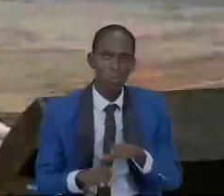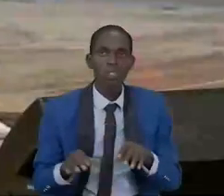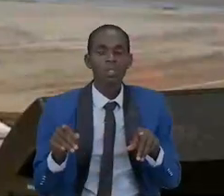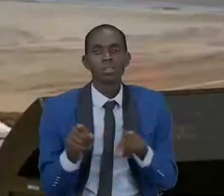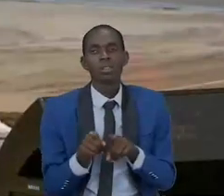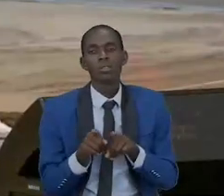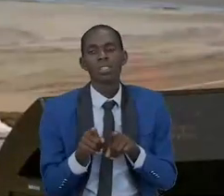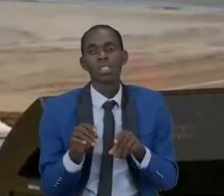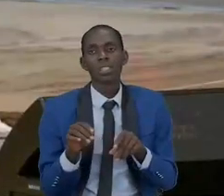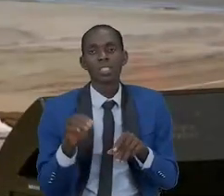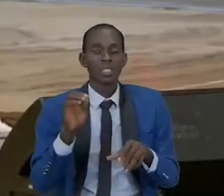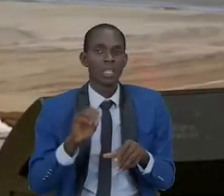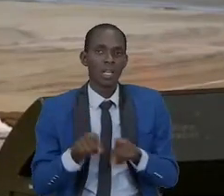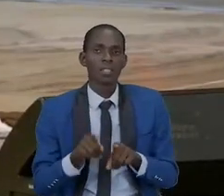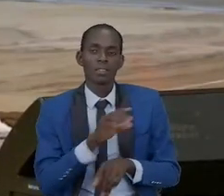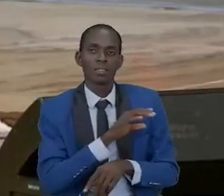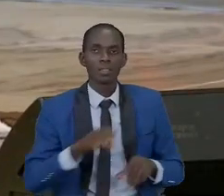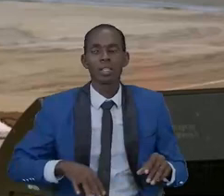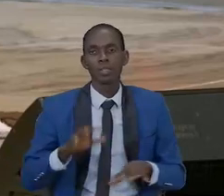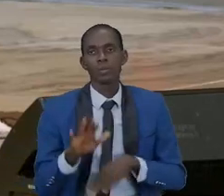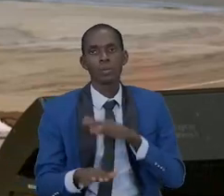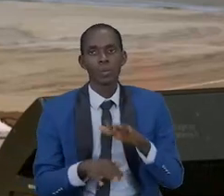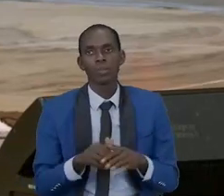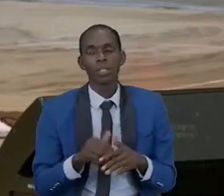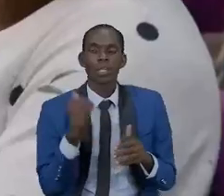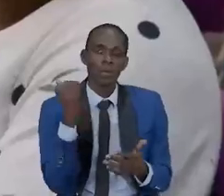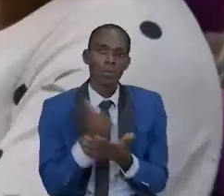il a marché lui-même AMEN